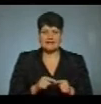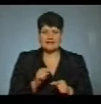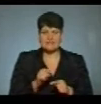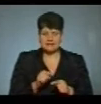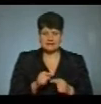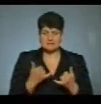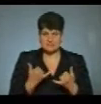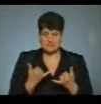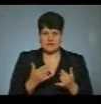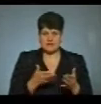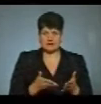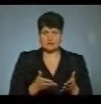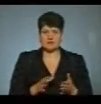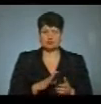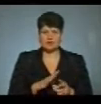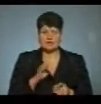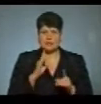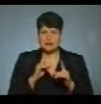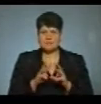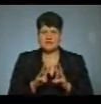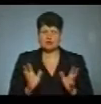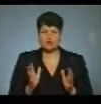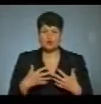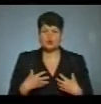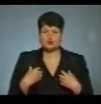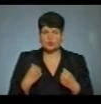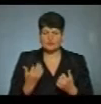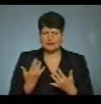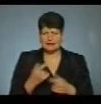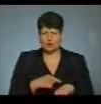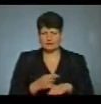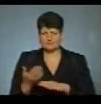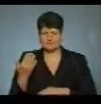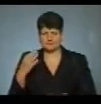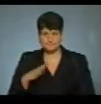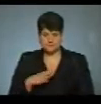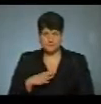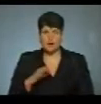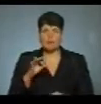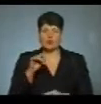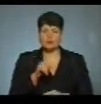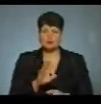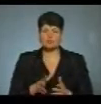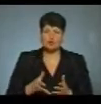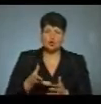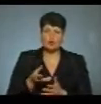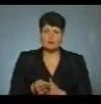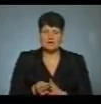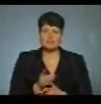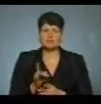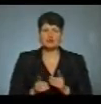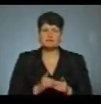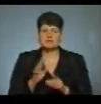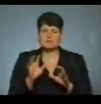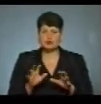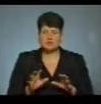зараз буквально, як я вже сказав, сьогодні відбулася нарада з міністром охорони здоров'я, буквально декілька годин тому, про те, що будуть доплачувати, будуть зміни до